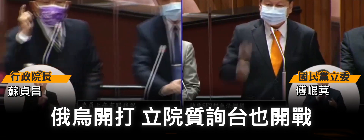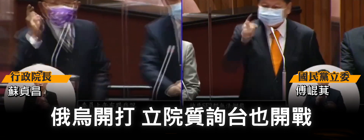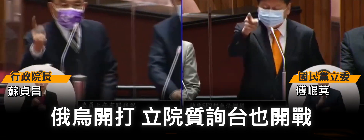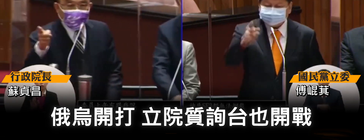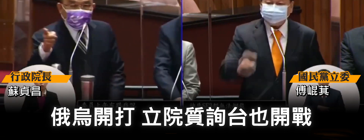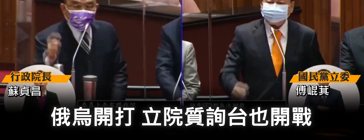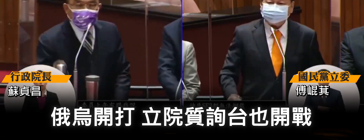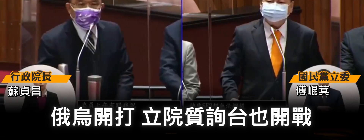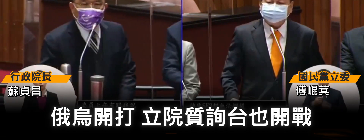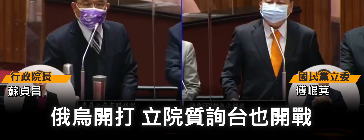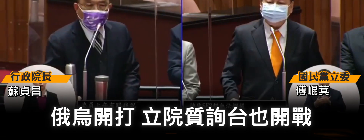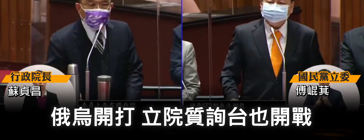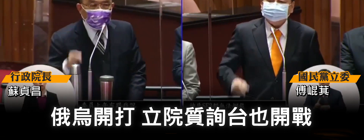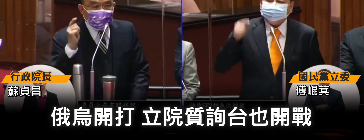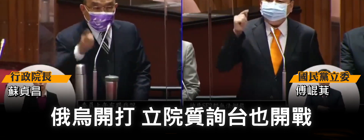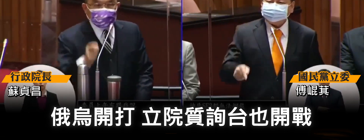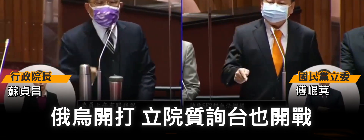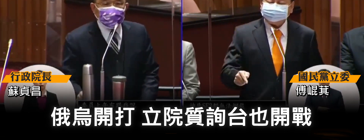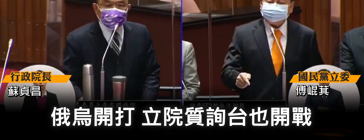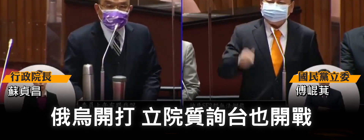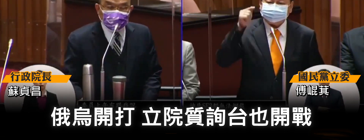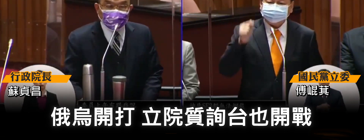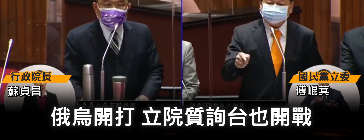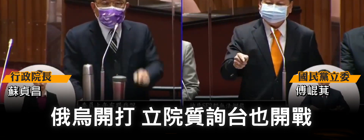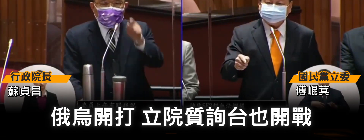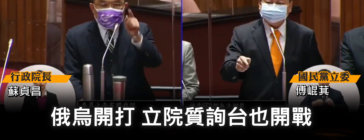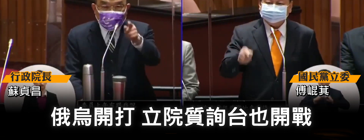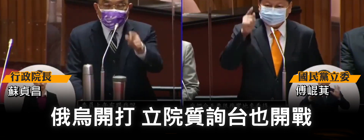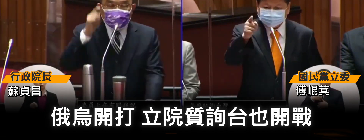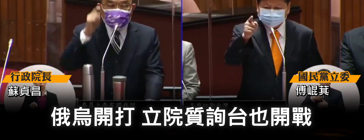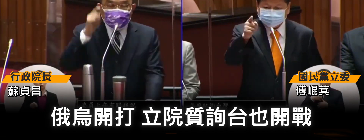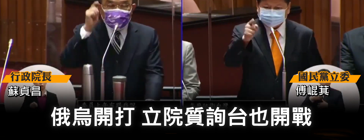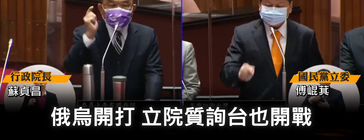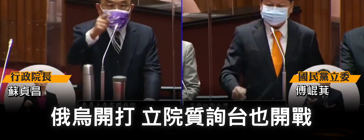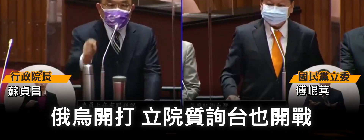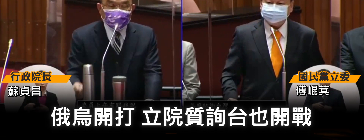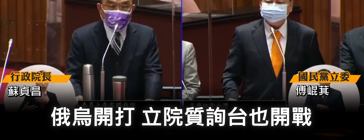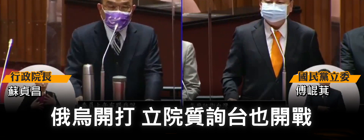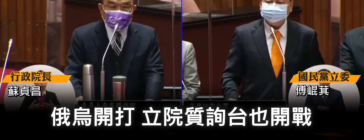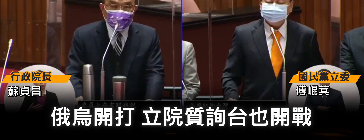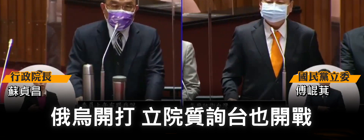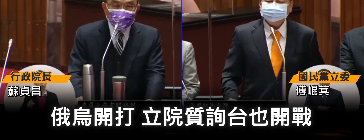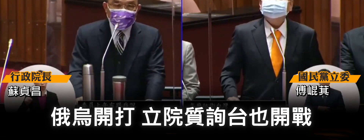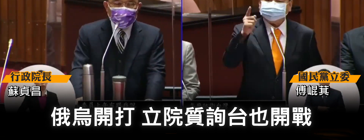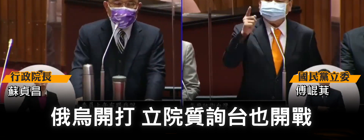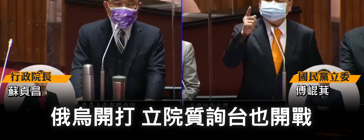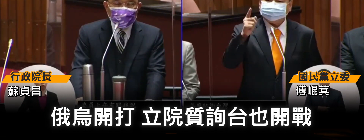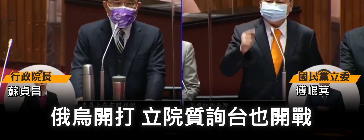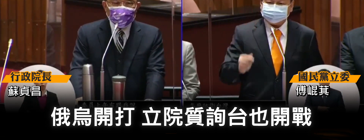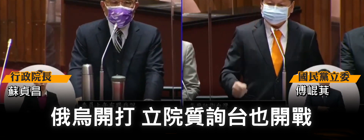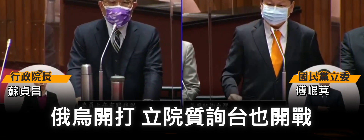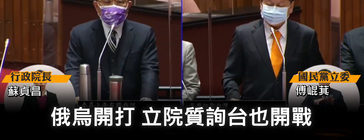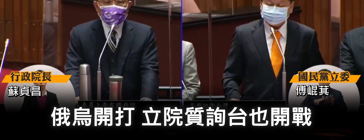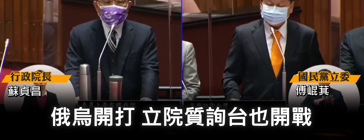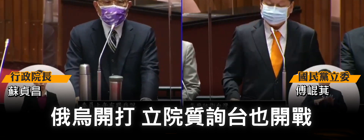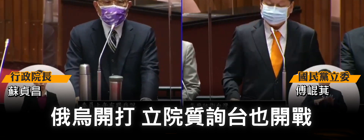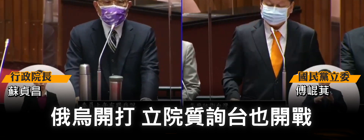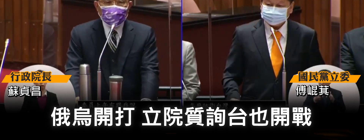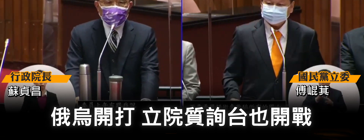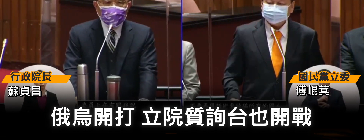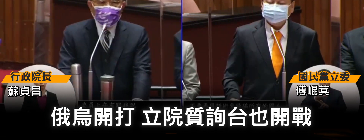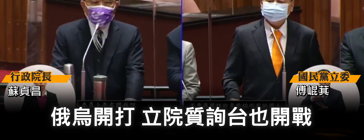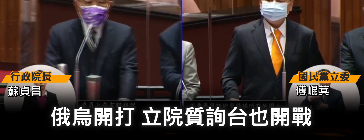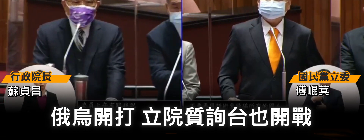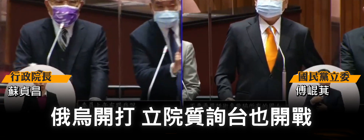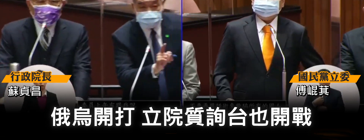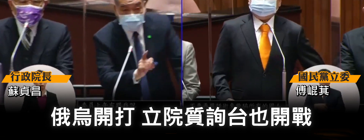术，怎么样的防御 有成功。 我们现在讲的东西军事， 这个 我们存在讲军事 是的， 我们存在讲军事。 我跟委员报告